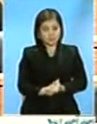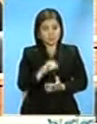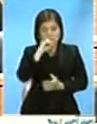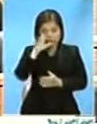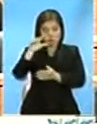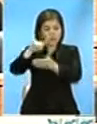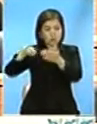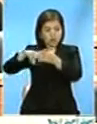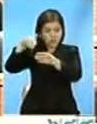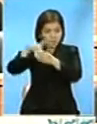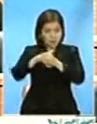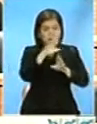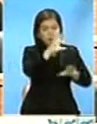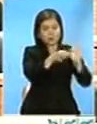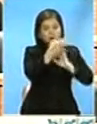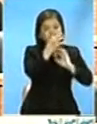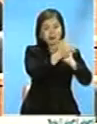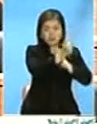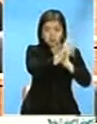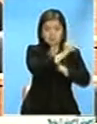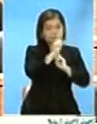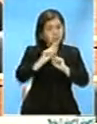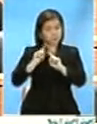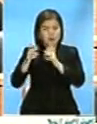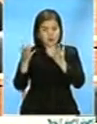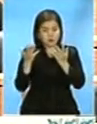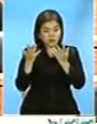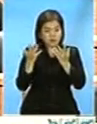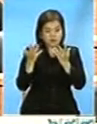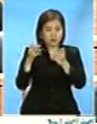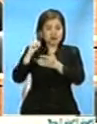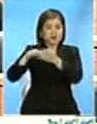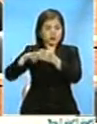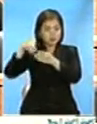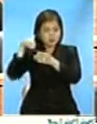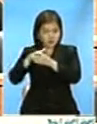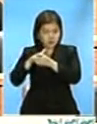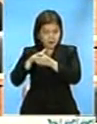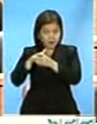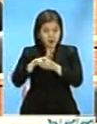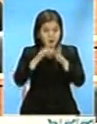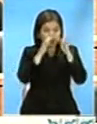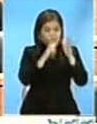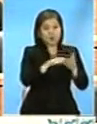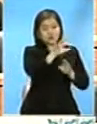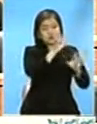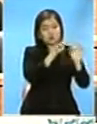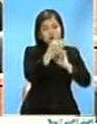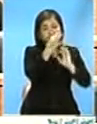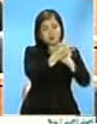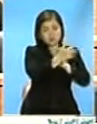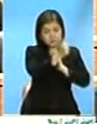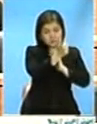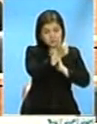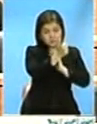และสรรหาหรือเลือกตั้งและผู้ที่ได้รับการคัดเลือกจาก7คนเนี่ยนะครับ7ท่านอยากจ